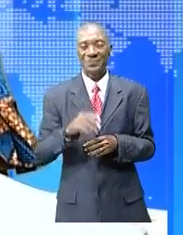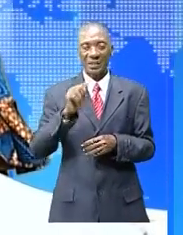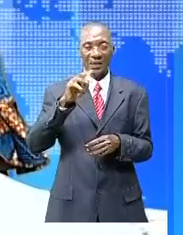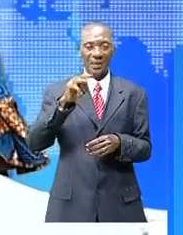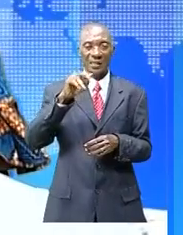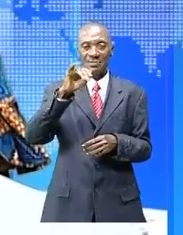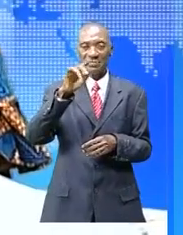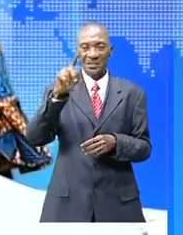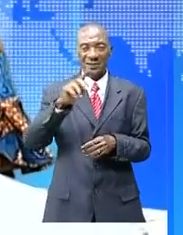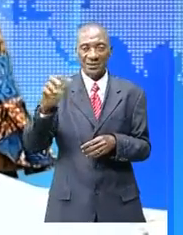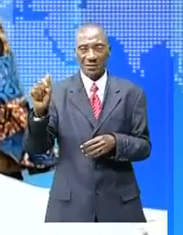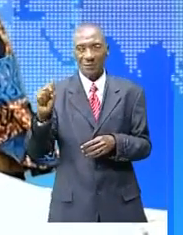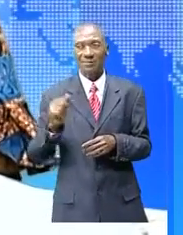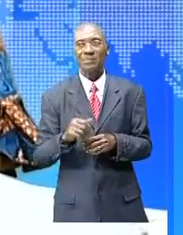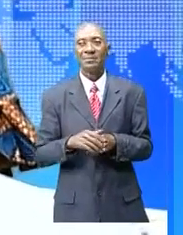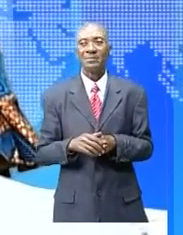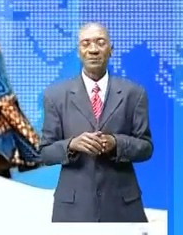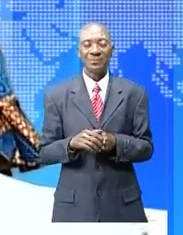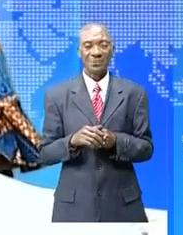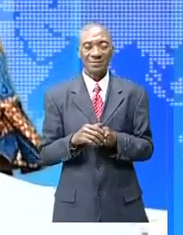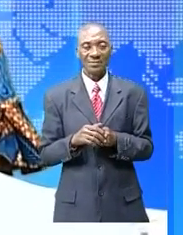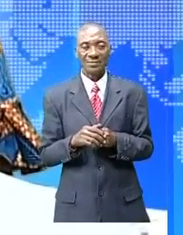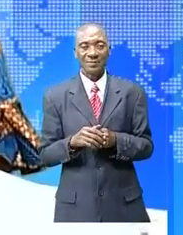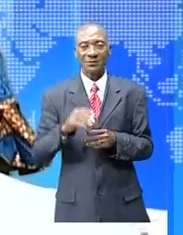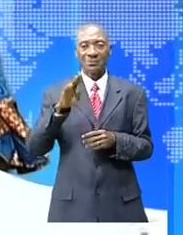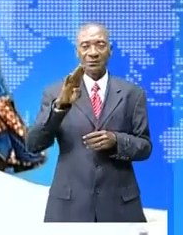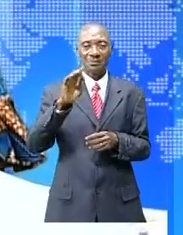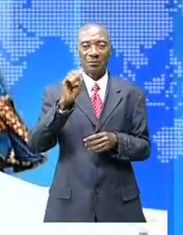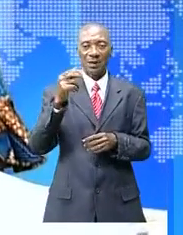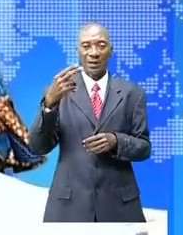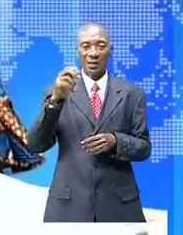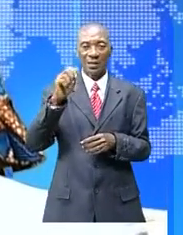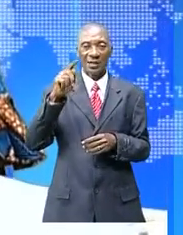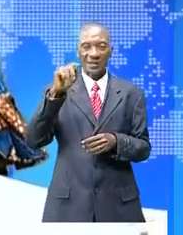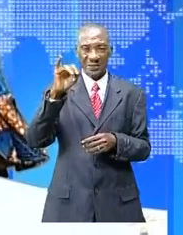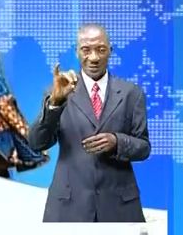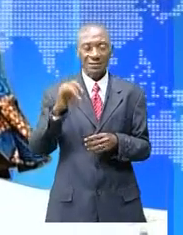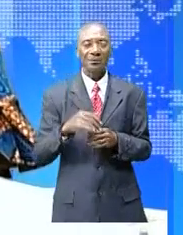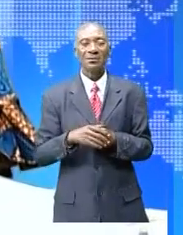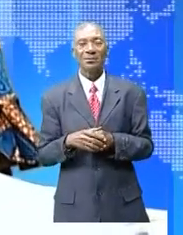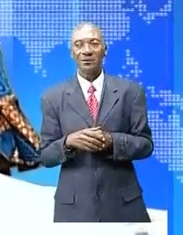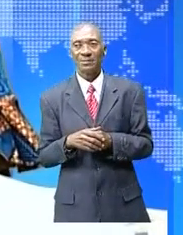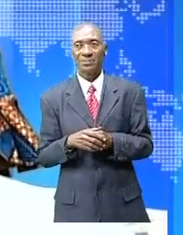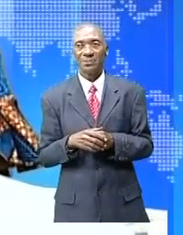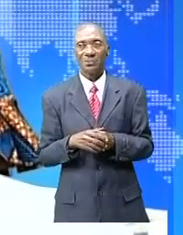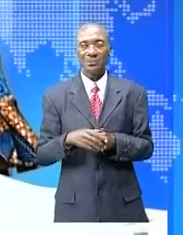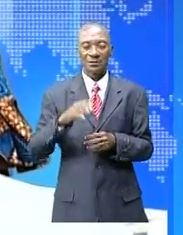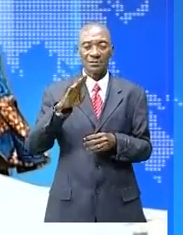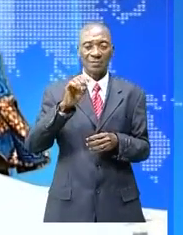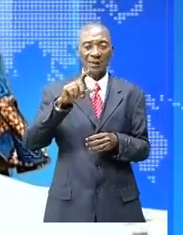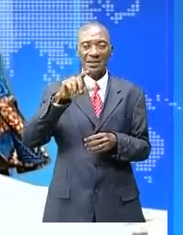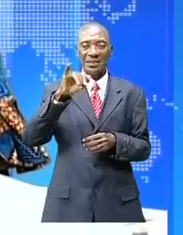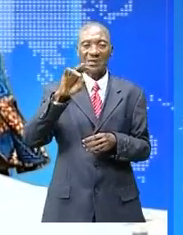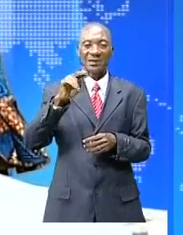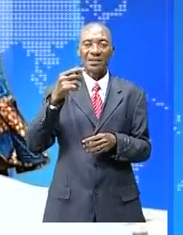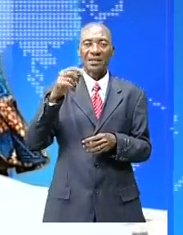Wendo Jean-Philippe, CGM, Bati Mubalama Albert, Elog, Balingue Ne